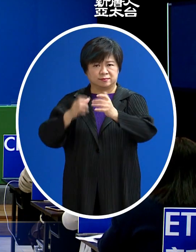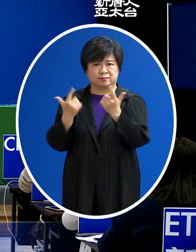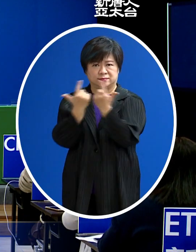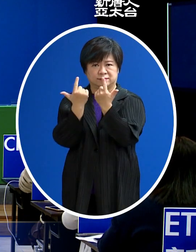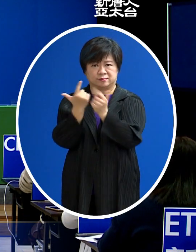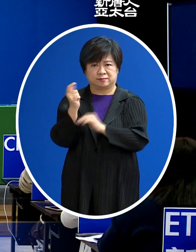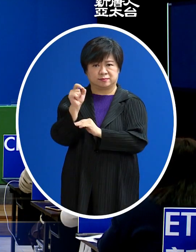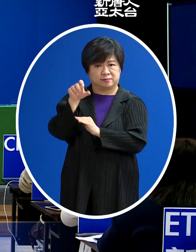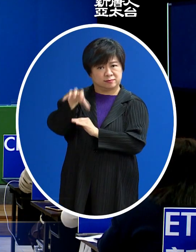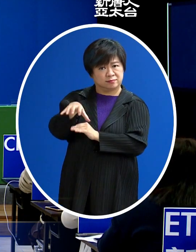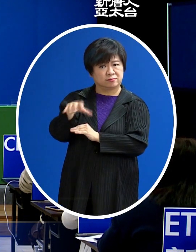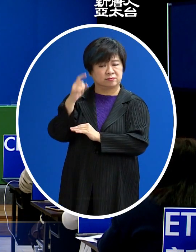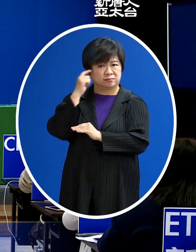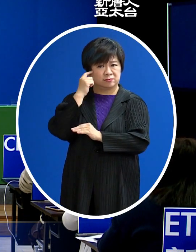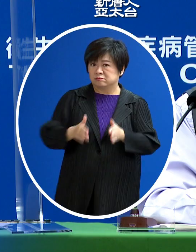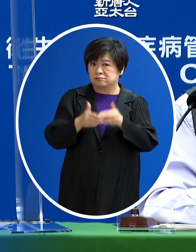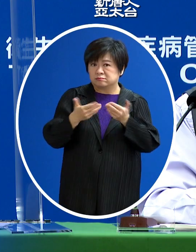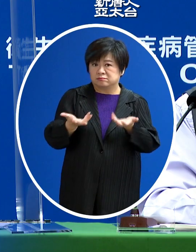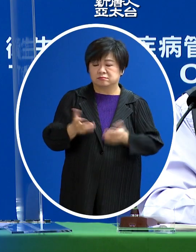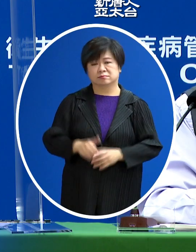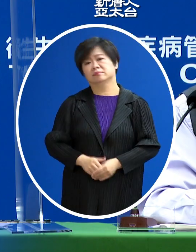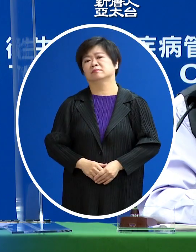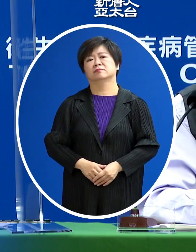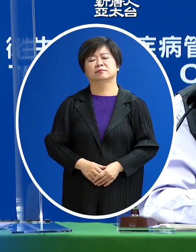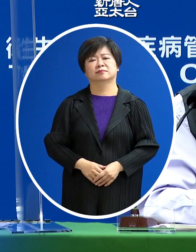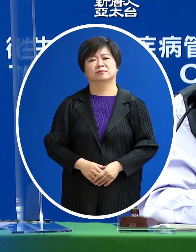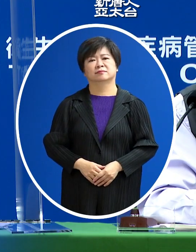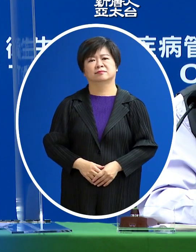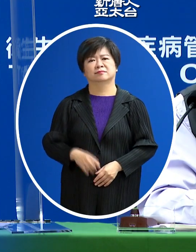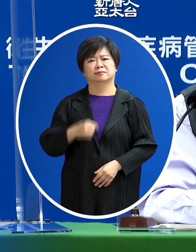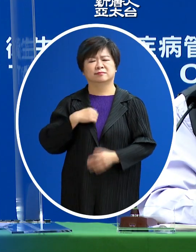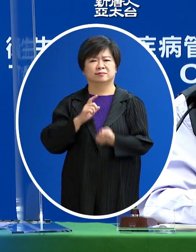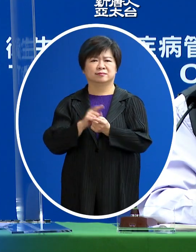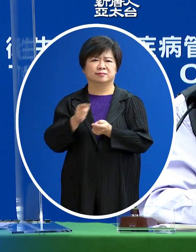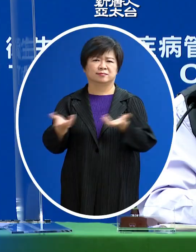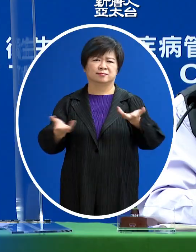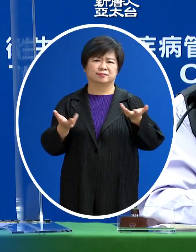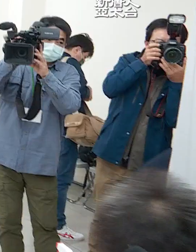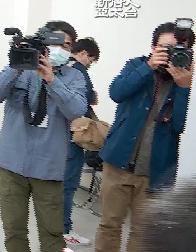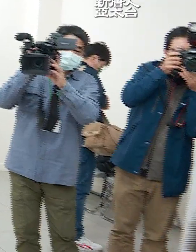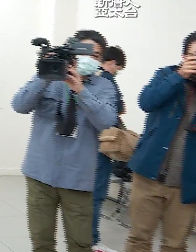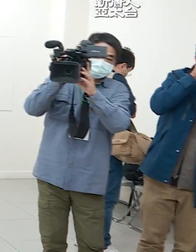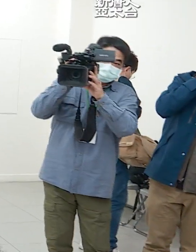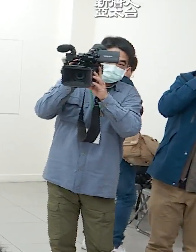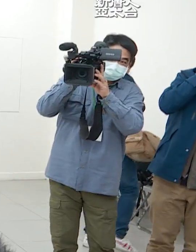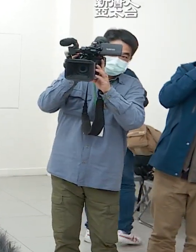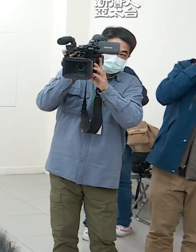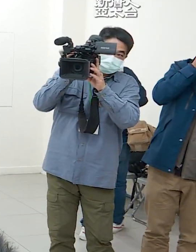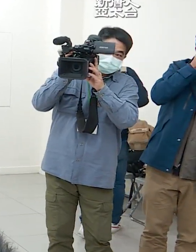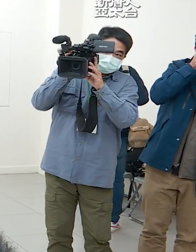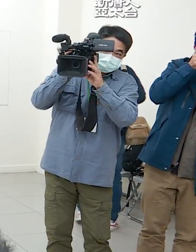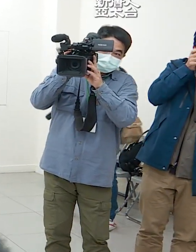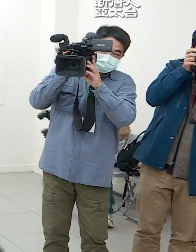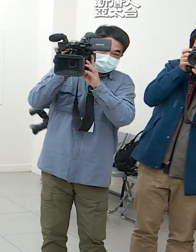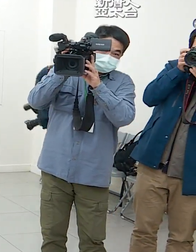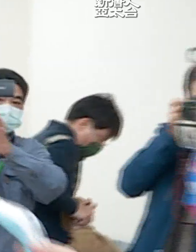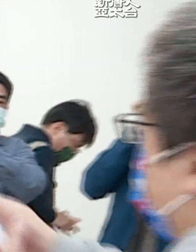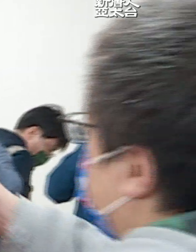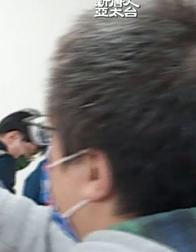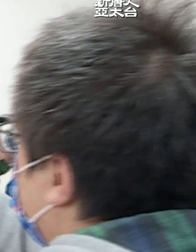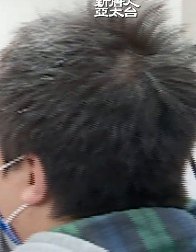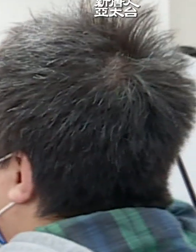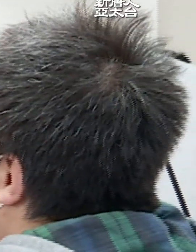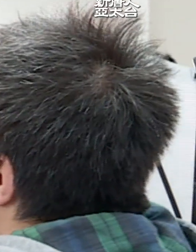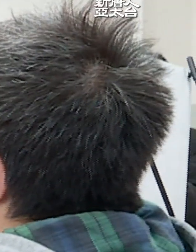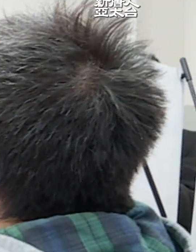有透露说希望你选台北市长？ 我这个人对这事情这无所惜。 我预约心理咨询服务。 OK， 好。